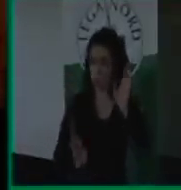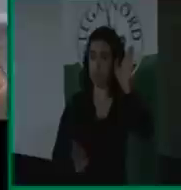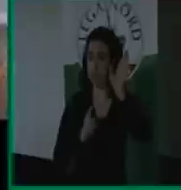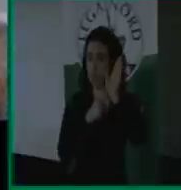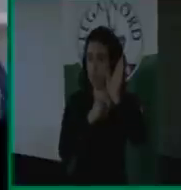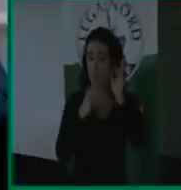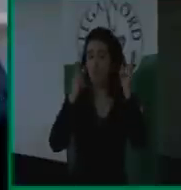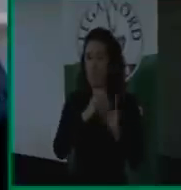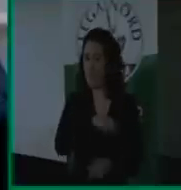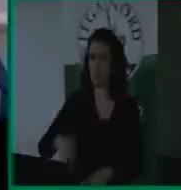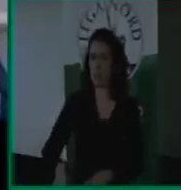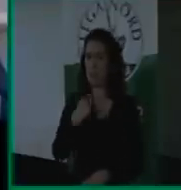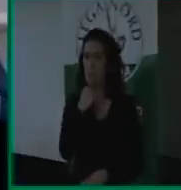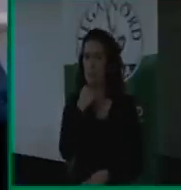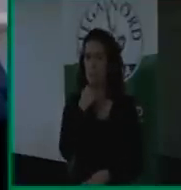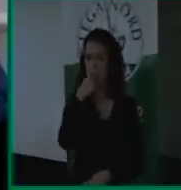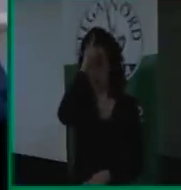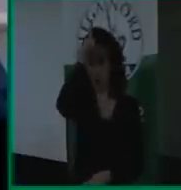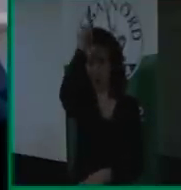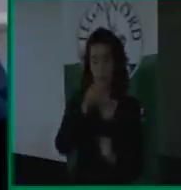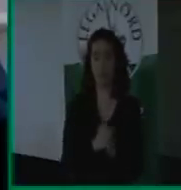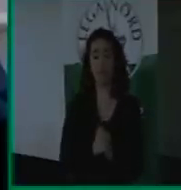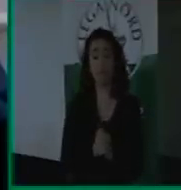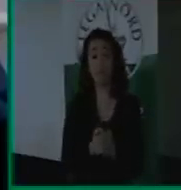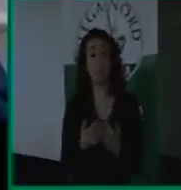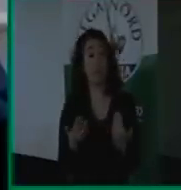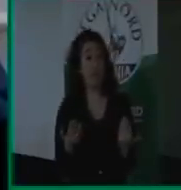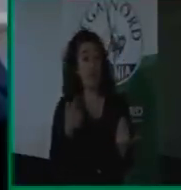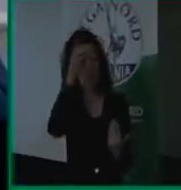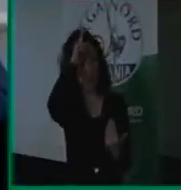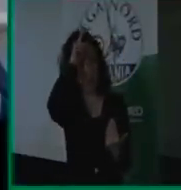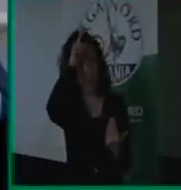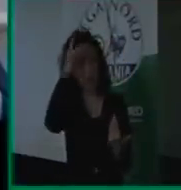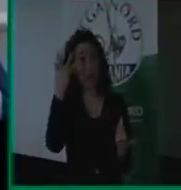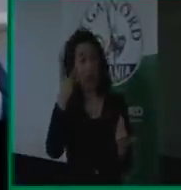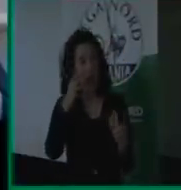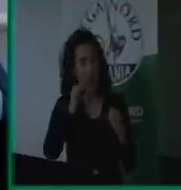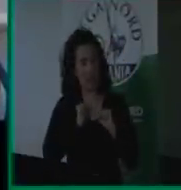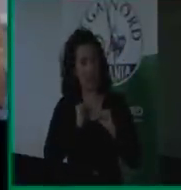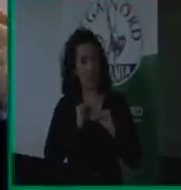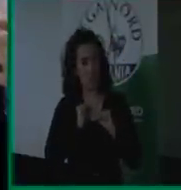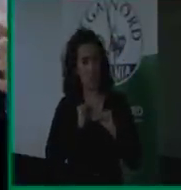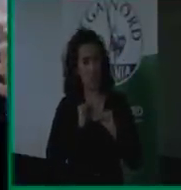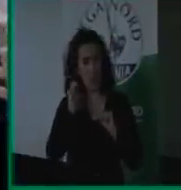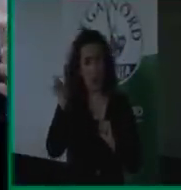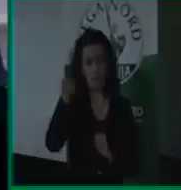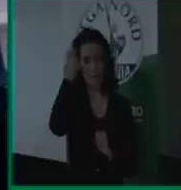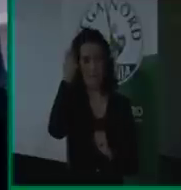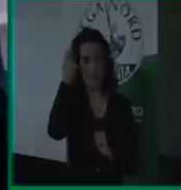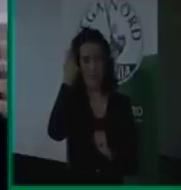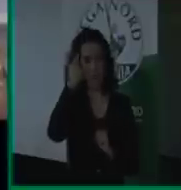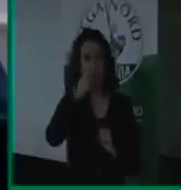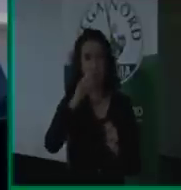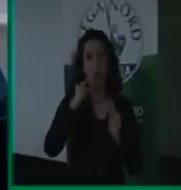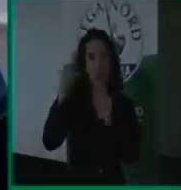Germania e quindi la Germania in realtà ha avuto credo un successo ancora una volta nell'export